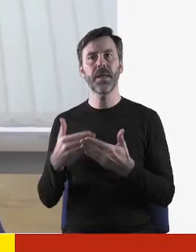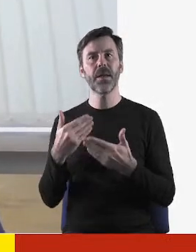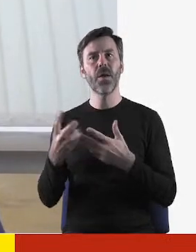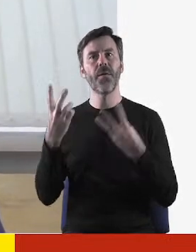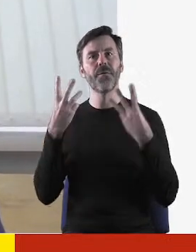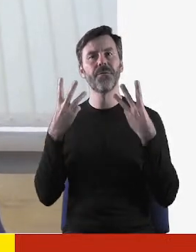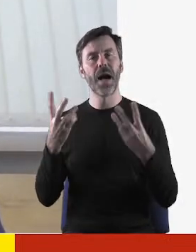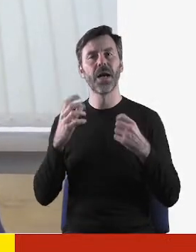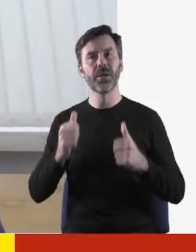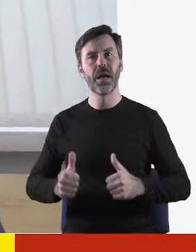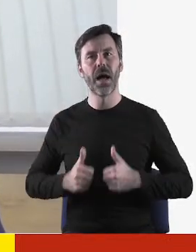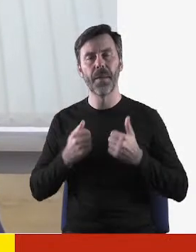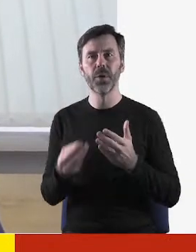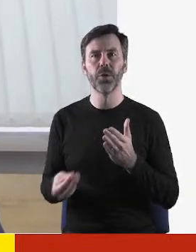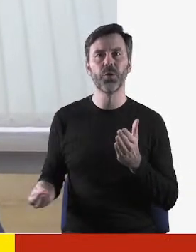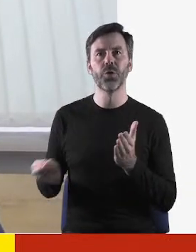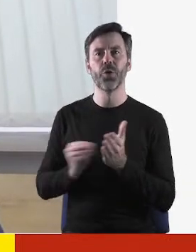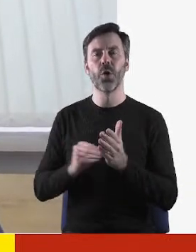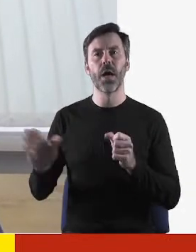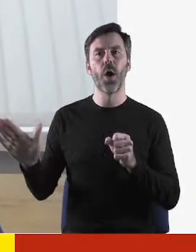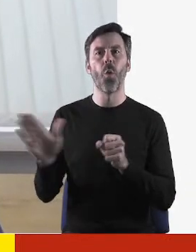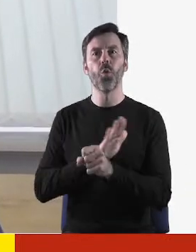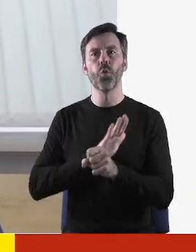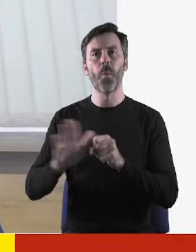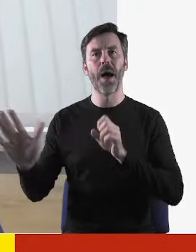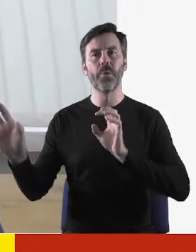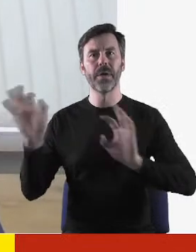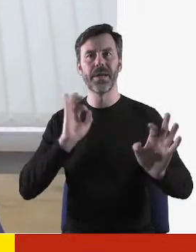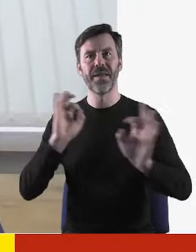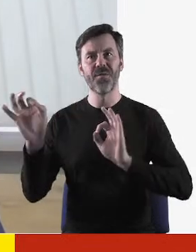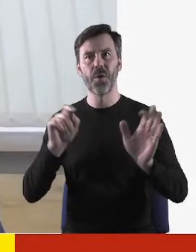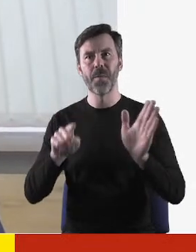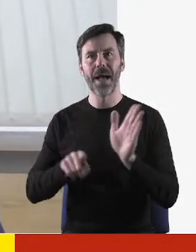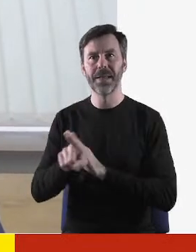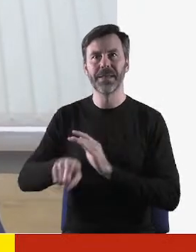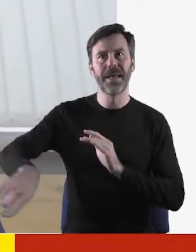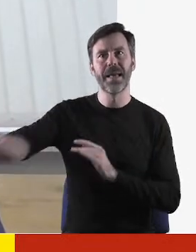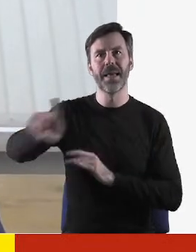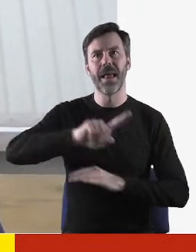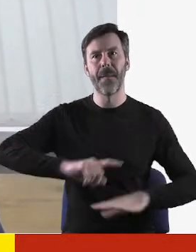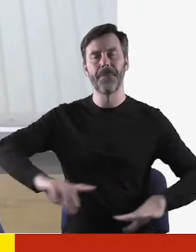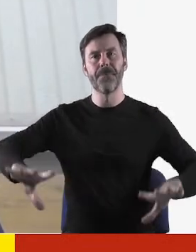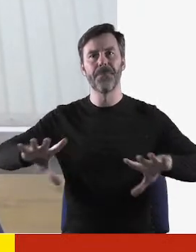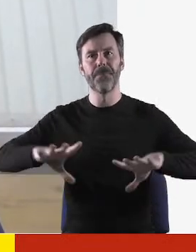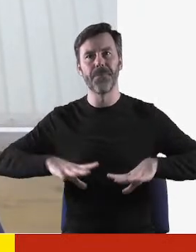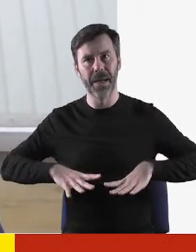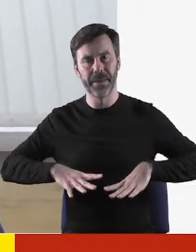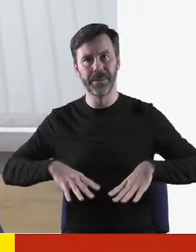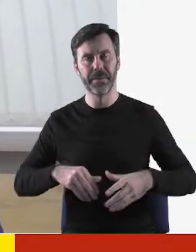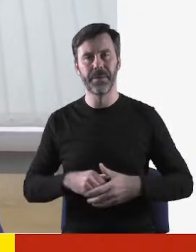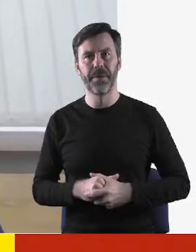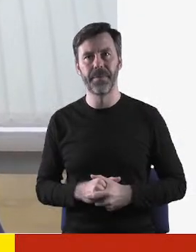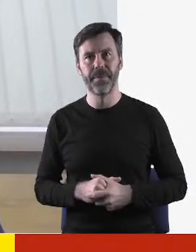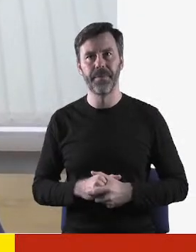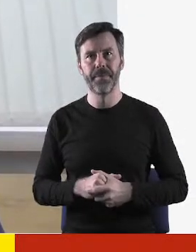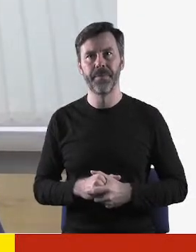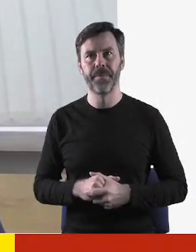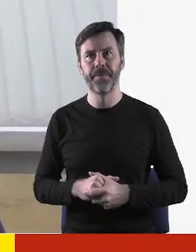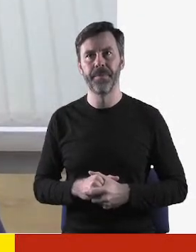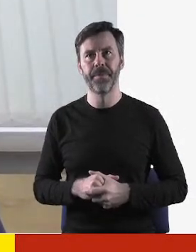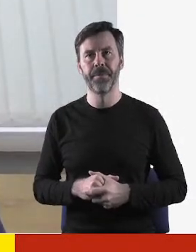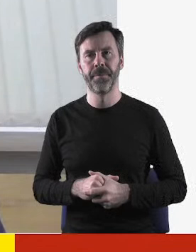tego uzupełnienia przekazał tę informację państwu w formie wypowiedzi.